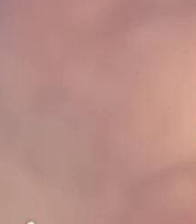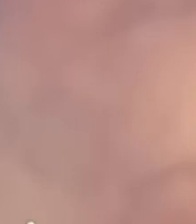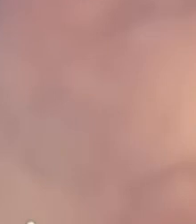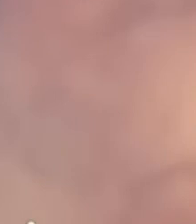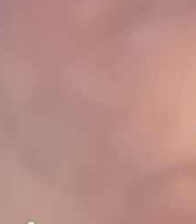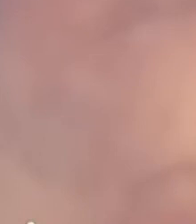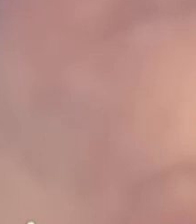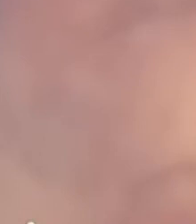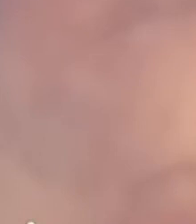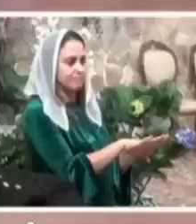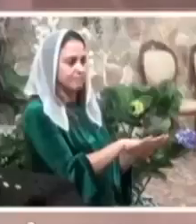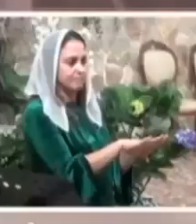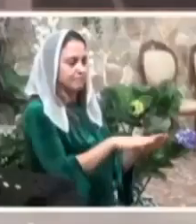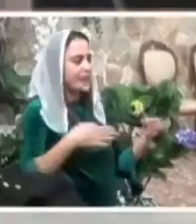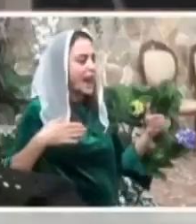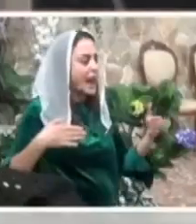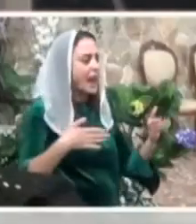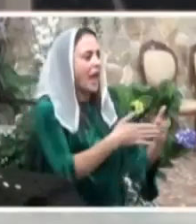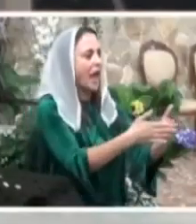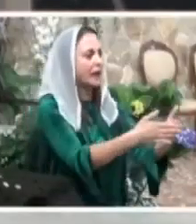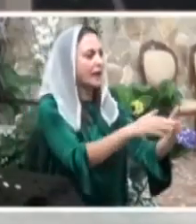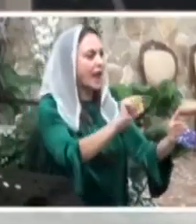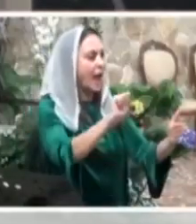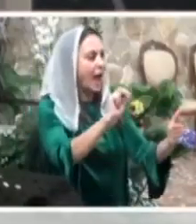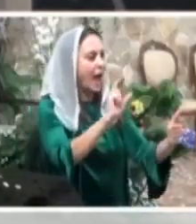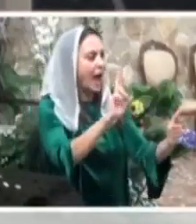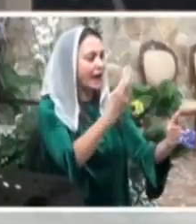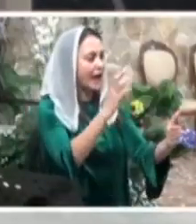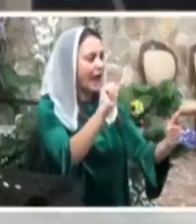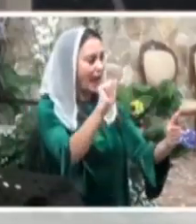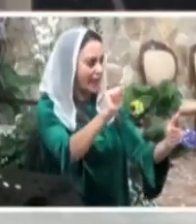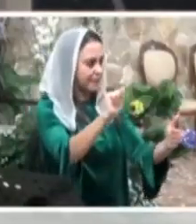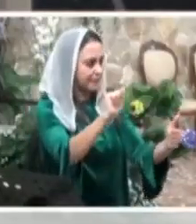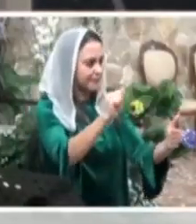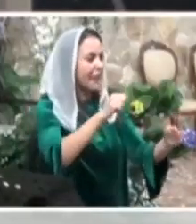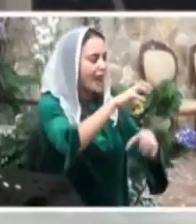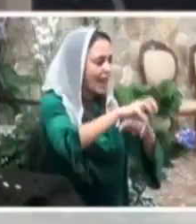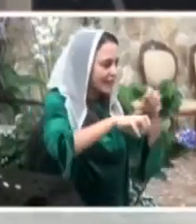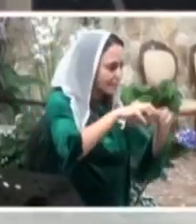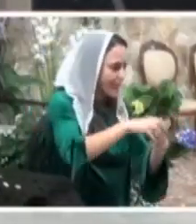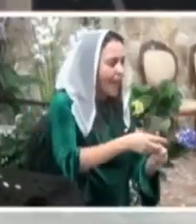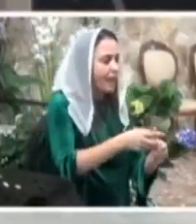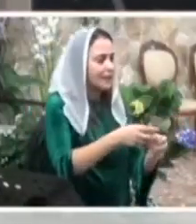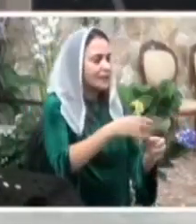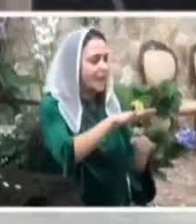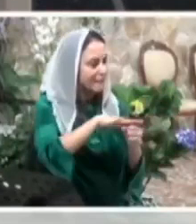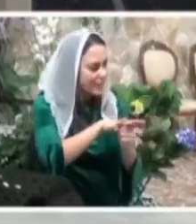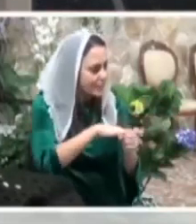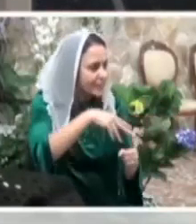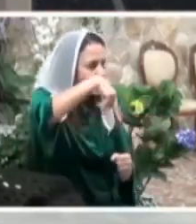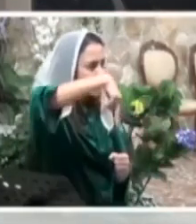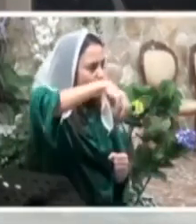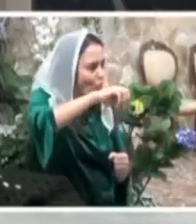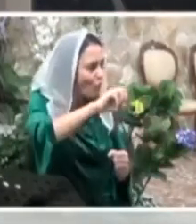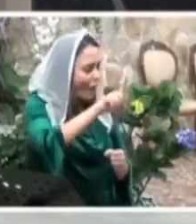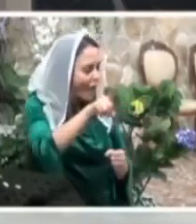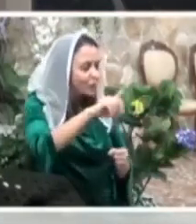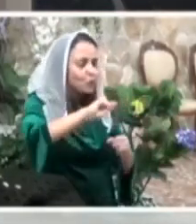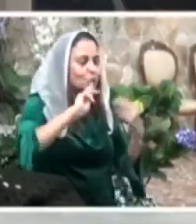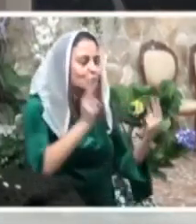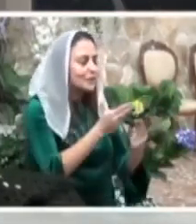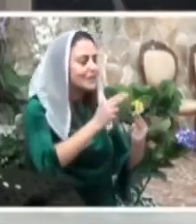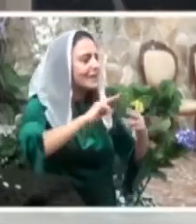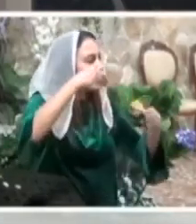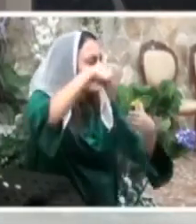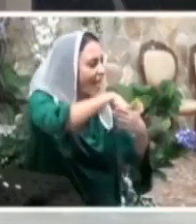Ha chiuso la porta. Gli animali, la famiglia di Noè, dentro. Dio che